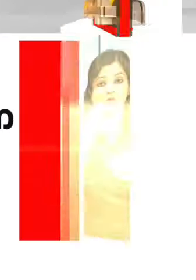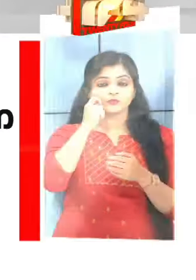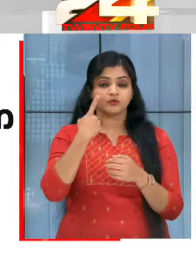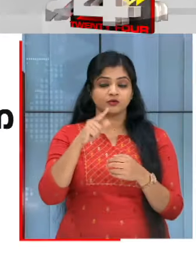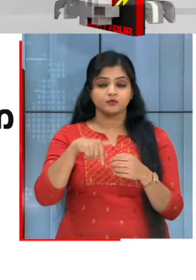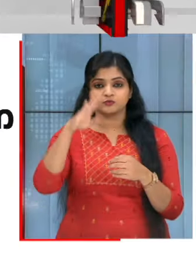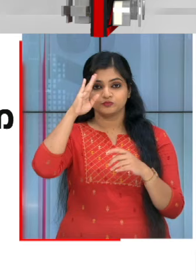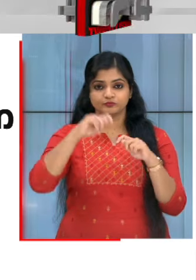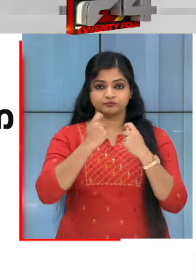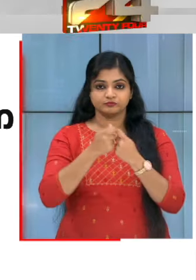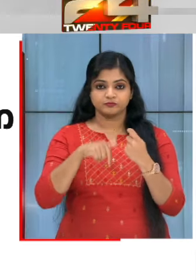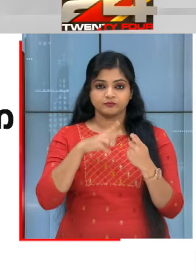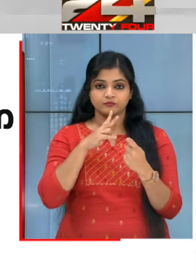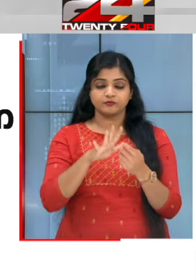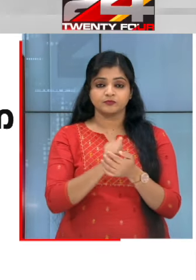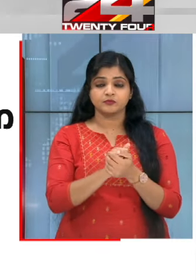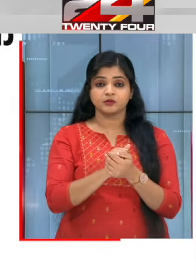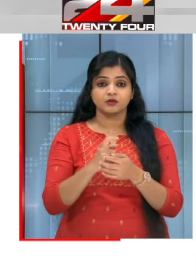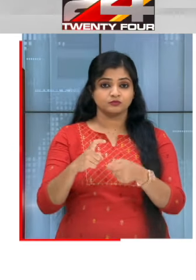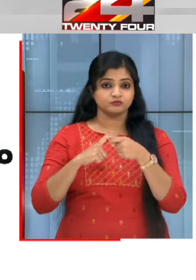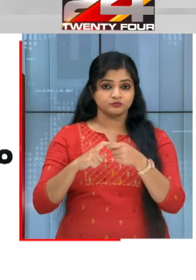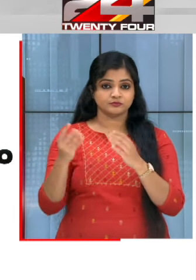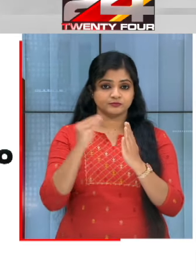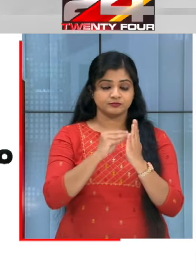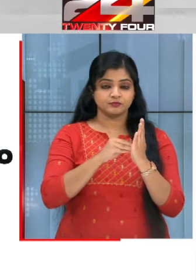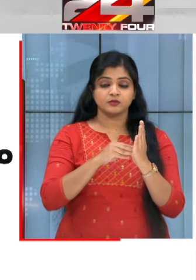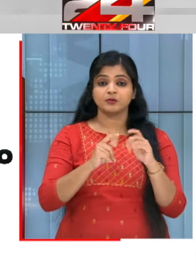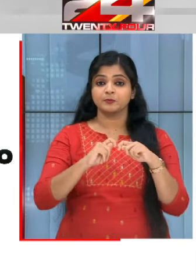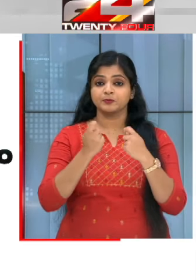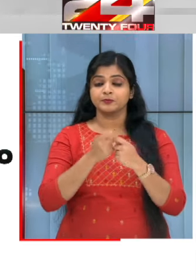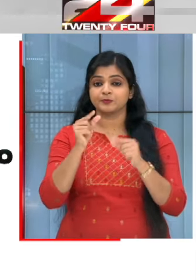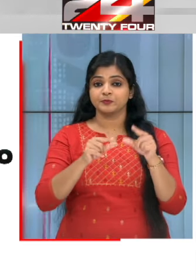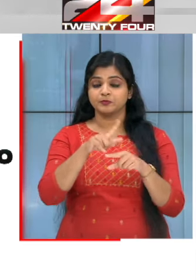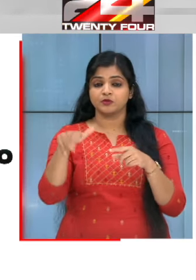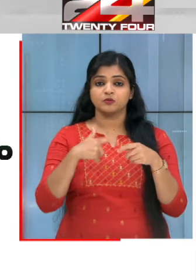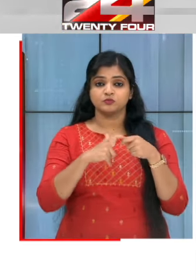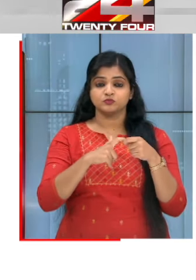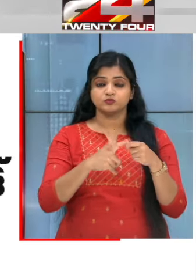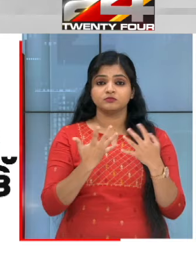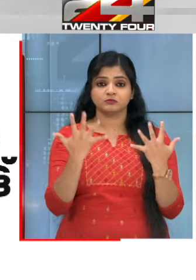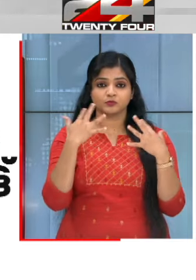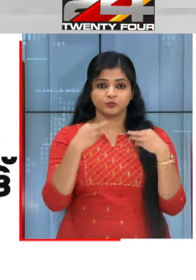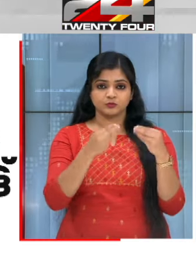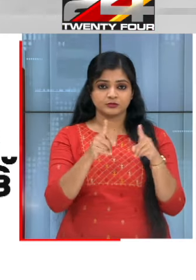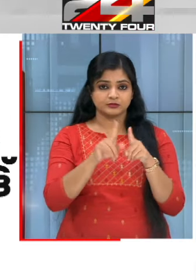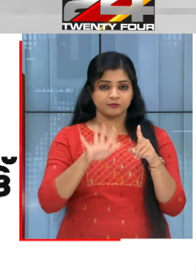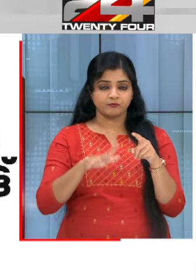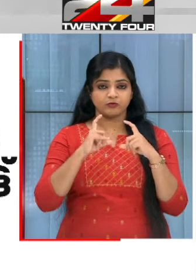പോലീസ് അറിയിച്ചതും. ഈ മൊഴികളിൽ നിന്നാണോ ഇത്തരത്തിൽ ആൾക്കൂട്ട വിചാരണ എന്ന സ്ഥിരീകരണത്തിലേക്ക് പോലീസ് എത്തുന്നത്?